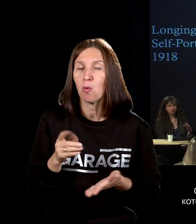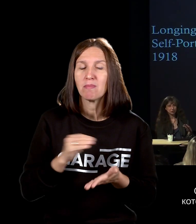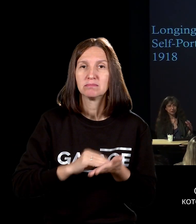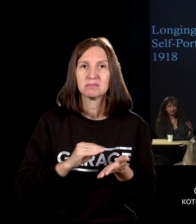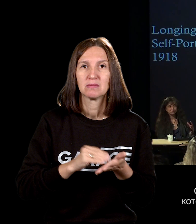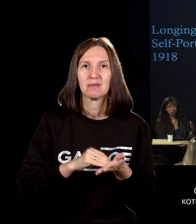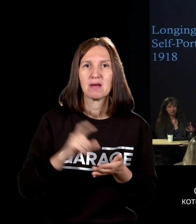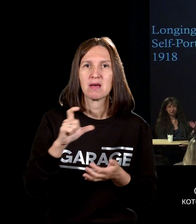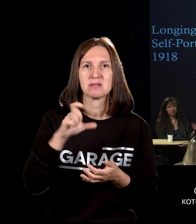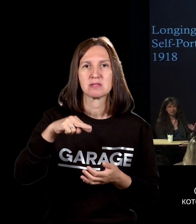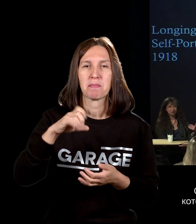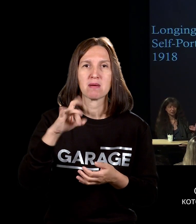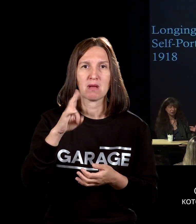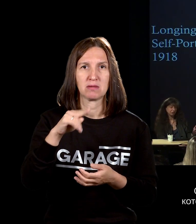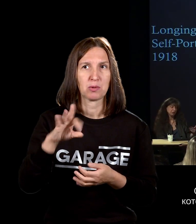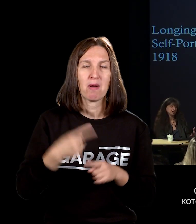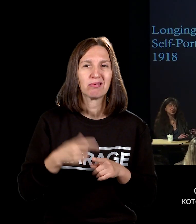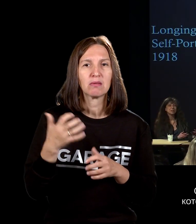неком нейтральном языке, который